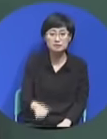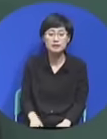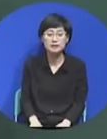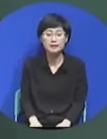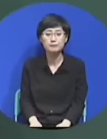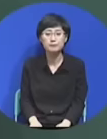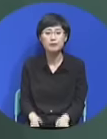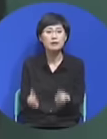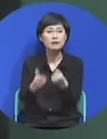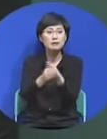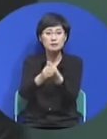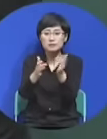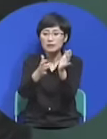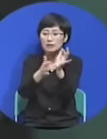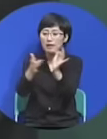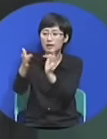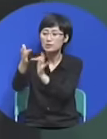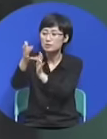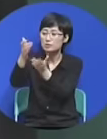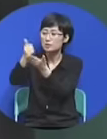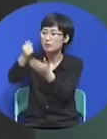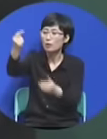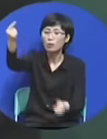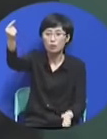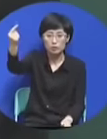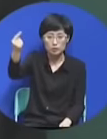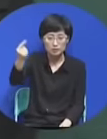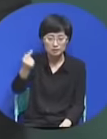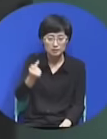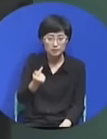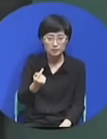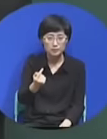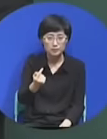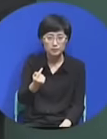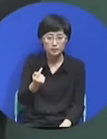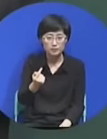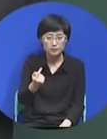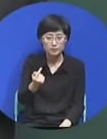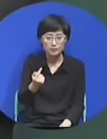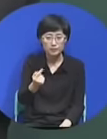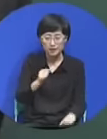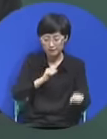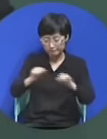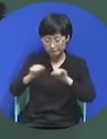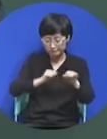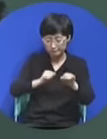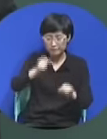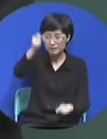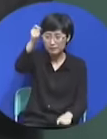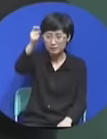所以有着基督奥秘名字的人，他就彻底折服. 그래서 예수님께서 오셔서 몇 가지를 하셨어요.